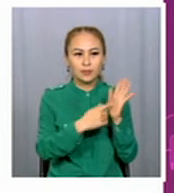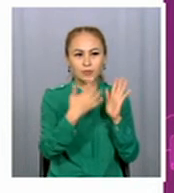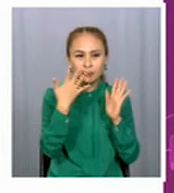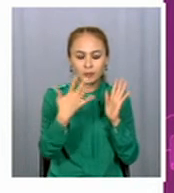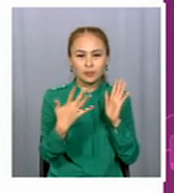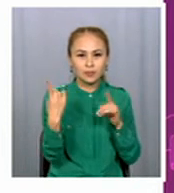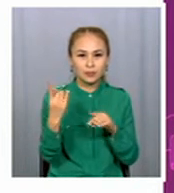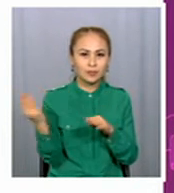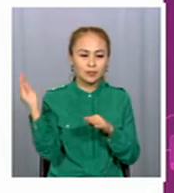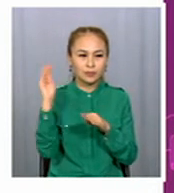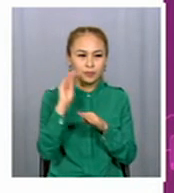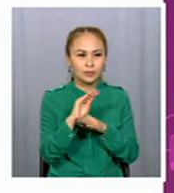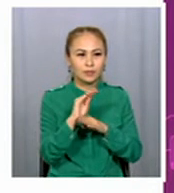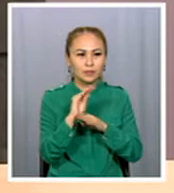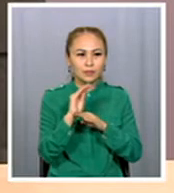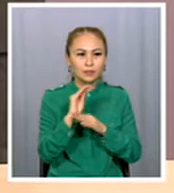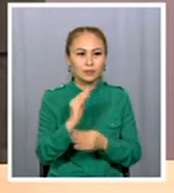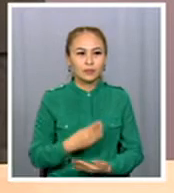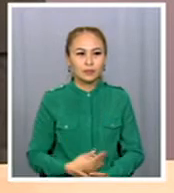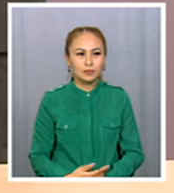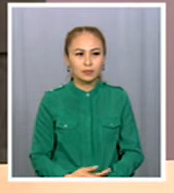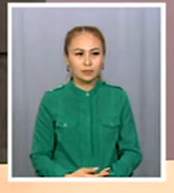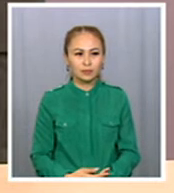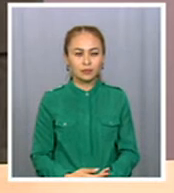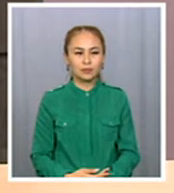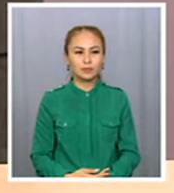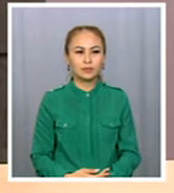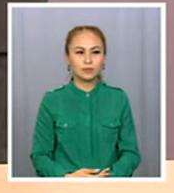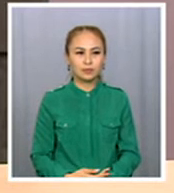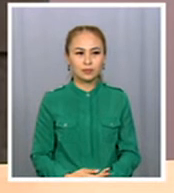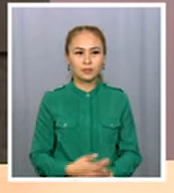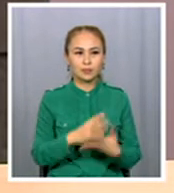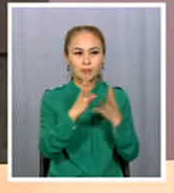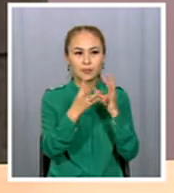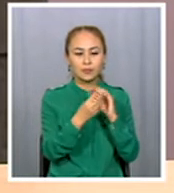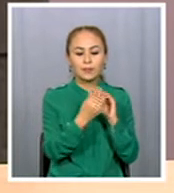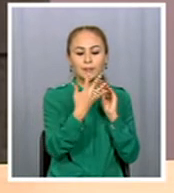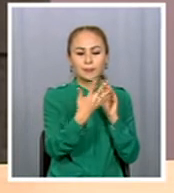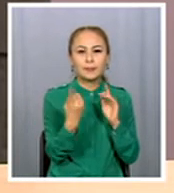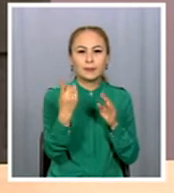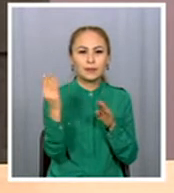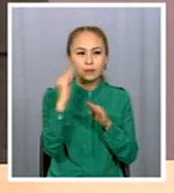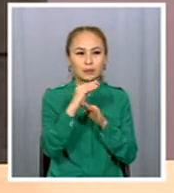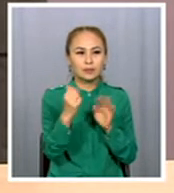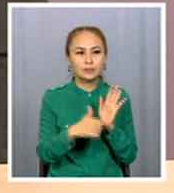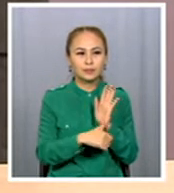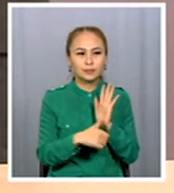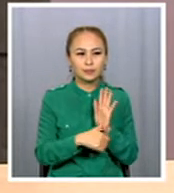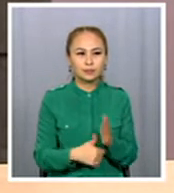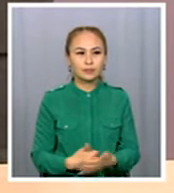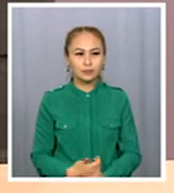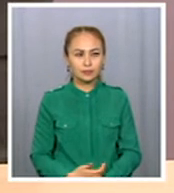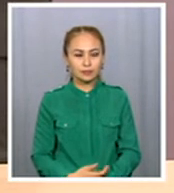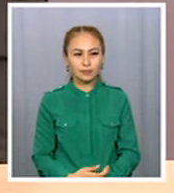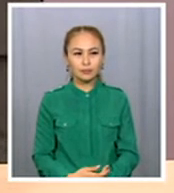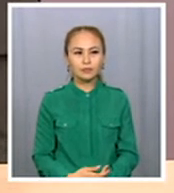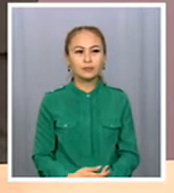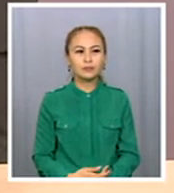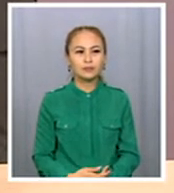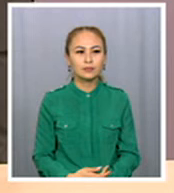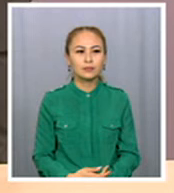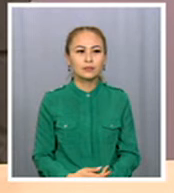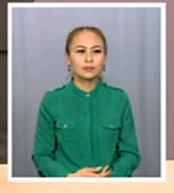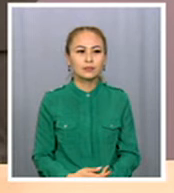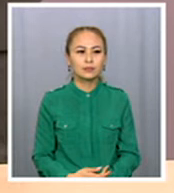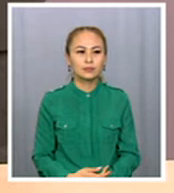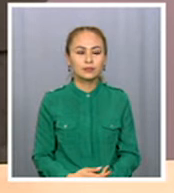табамыз. 5 пен 1-дің көбейтіндісі 5-ке тен, 5-ке ойдағы 1-ді қосамыз. Қосындының мәні 6-ға тең